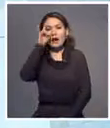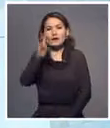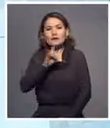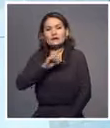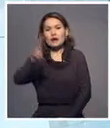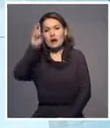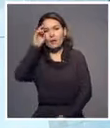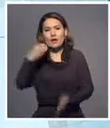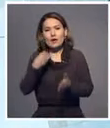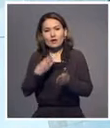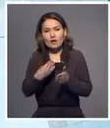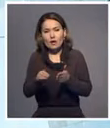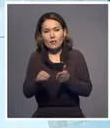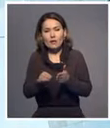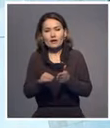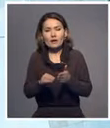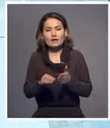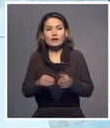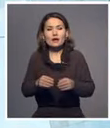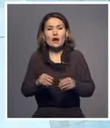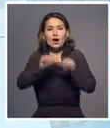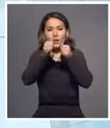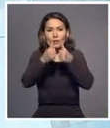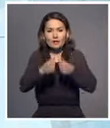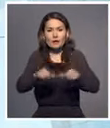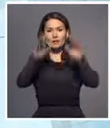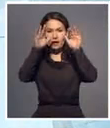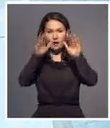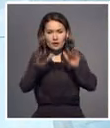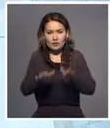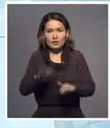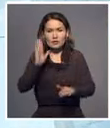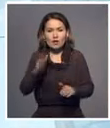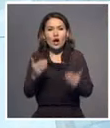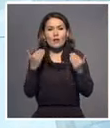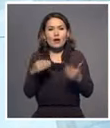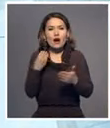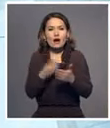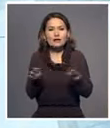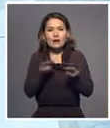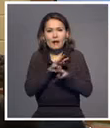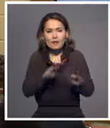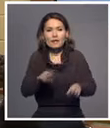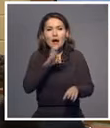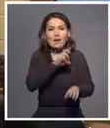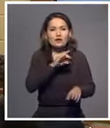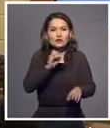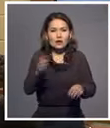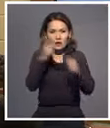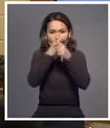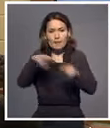Қазақстанда мемлекеттік сатып алулар өткізудің жаңа формасы электронды дүкен пайда болады. Бұл туралы бүгін қаржы министрі Бақыт Сұлтанов